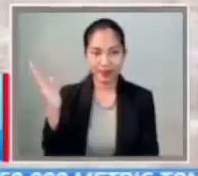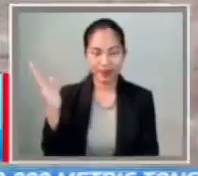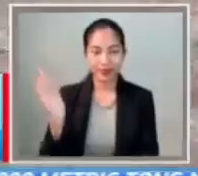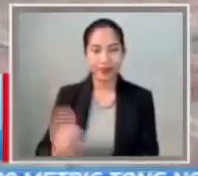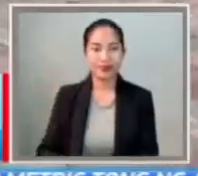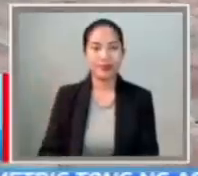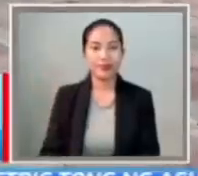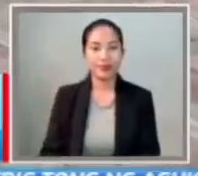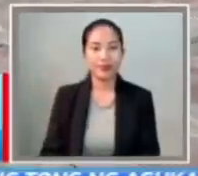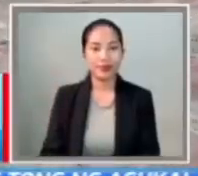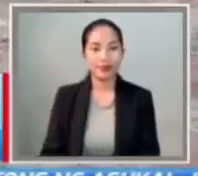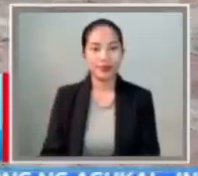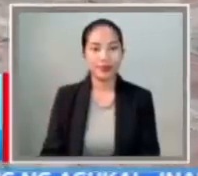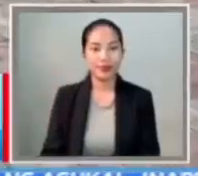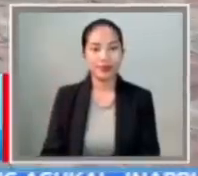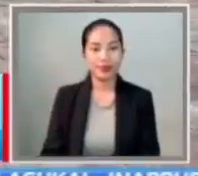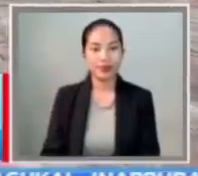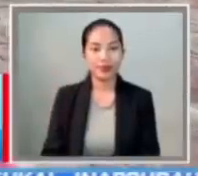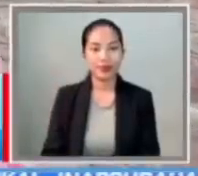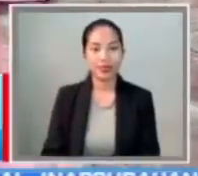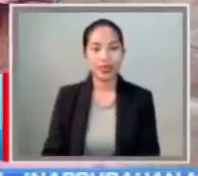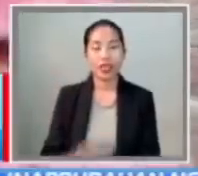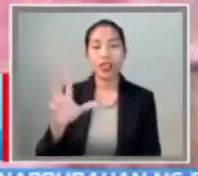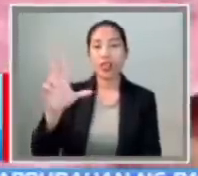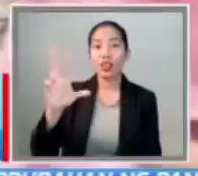Tatlongpung tsikiting at nagagandahang dilag ang